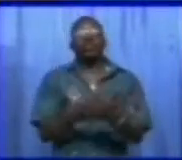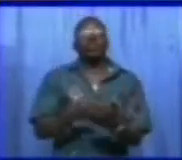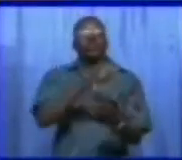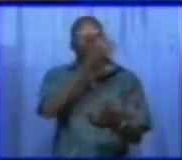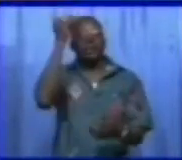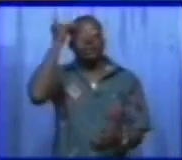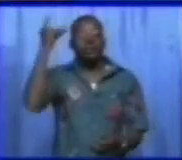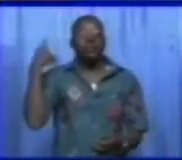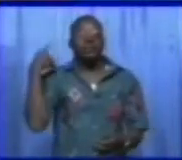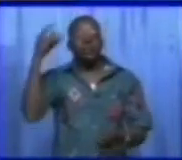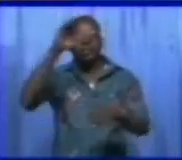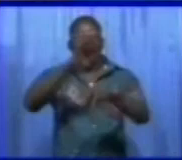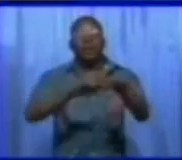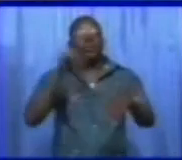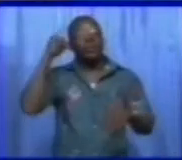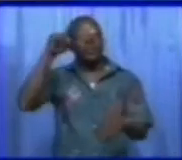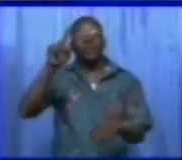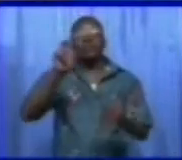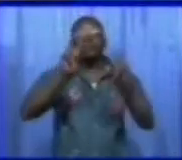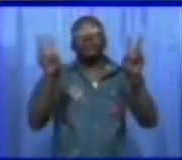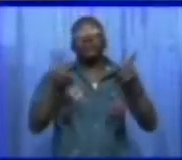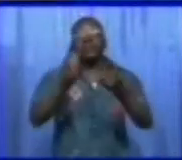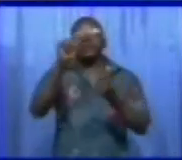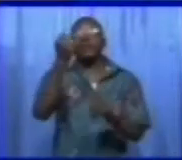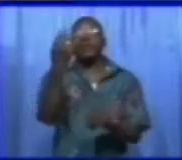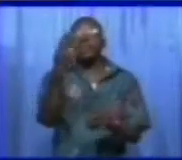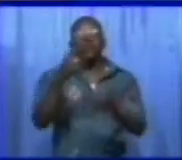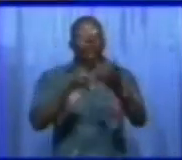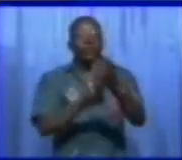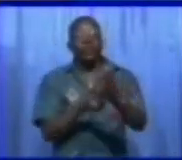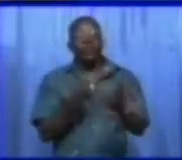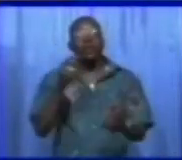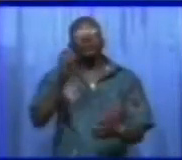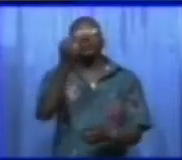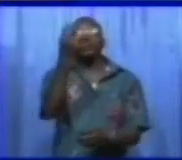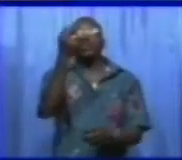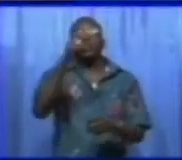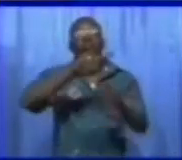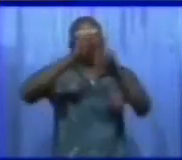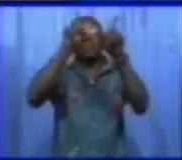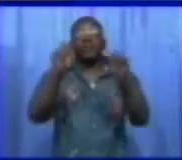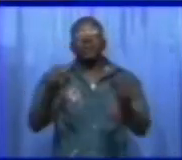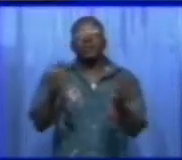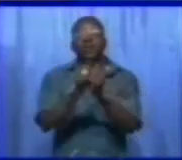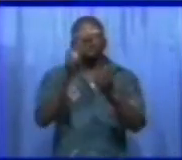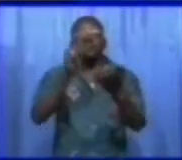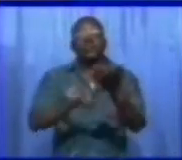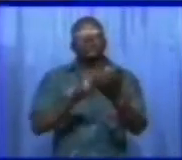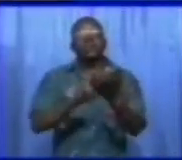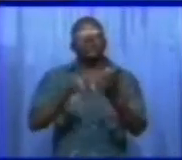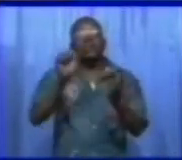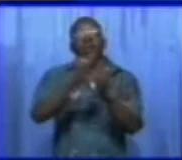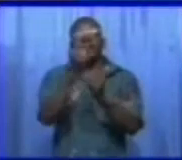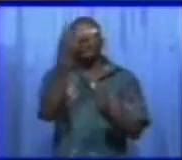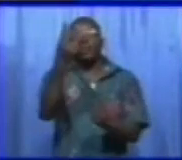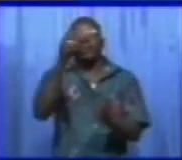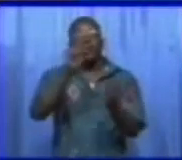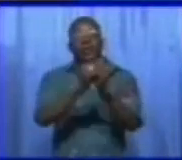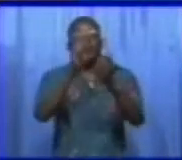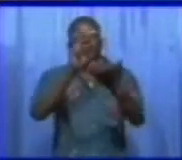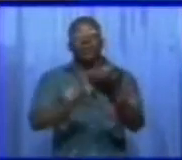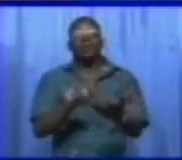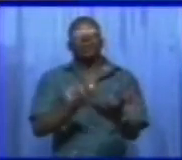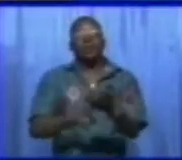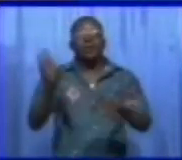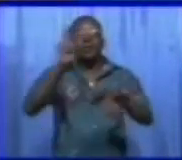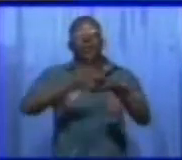ont interpellé l'exécutif ce vendredi à 14 reprises, soit 12 questions sans débat et 2 avec débat. La mise en